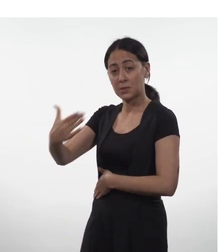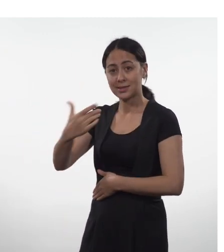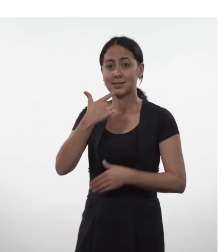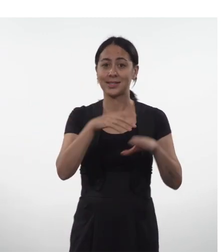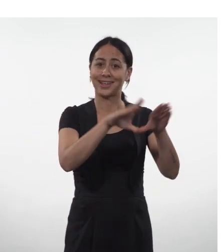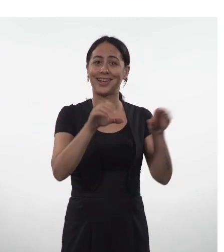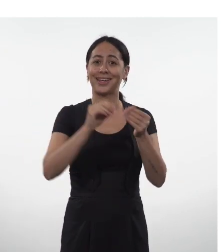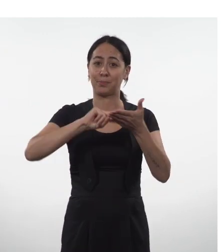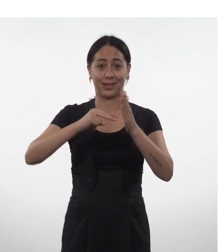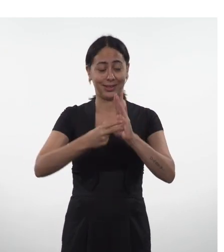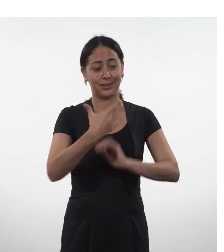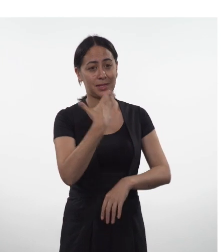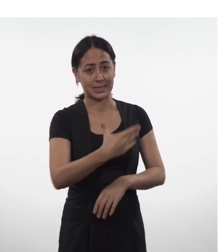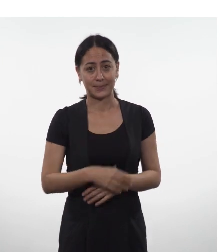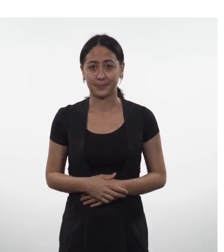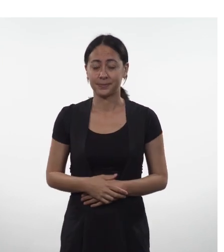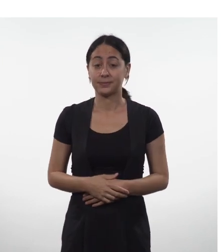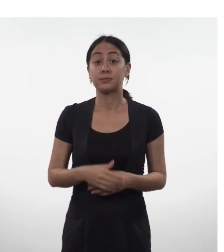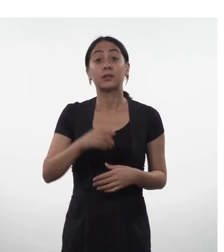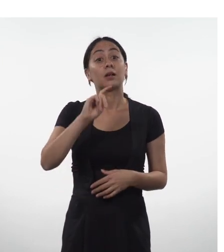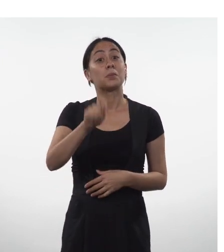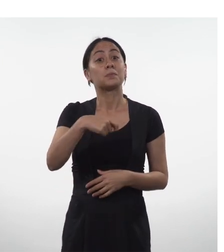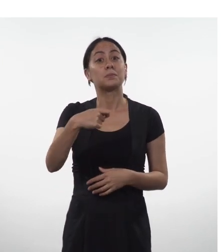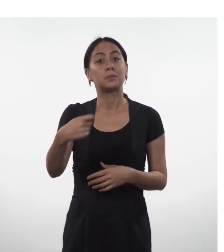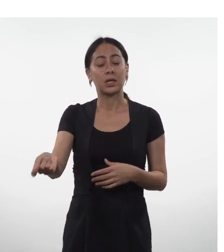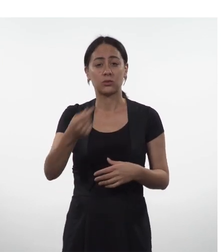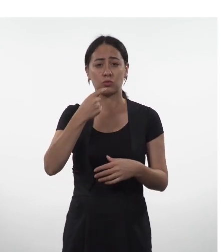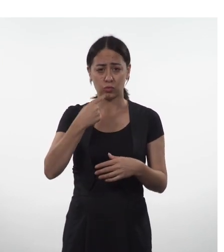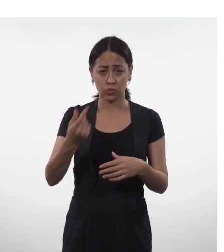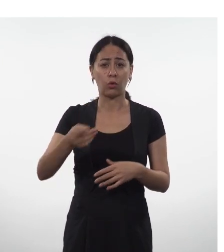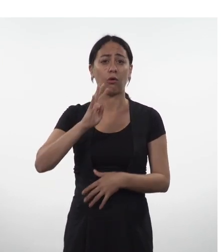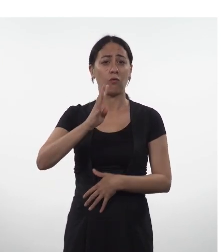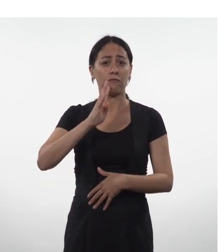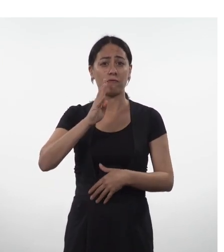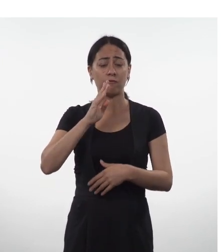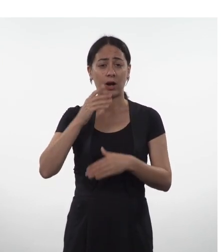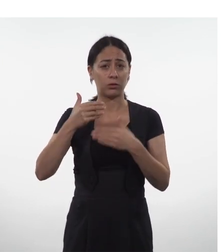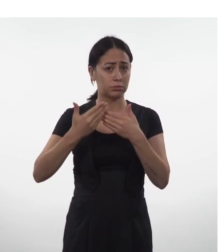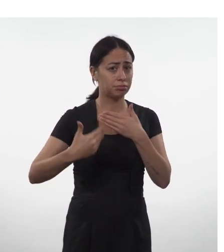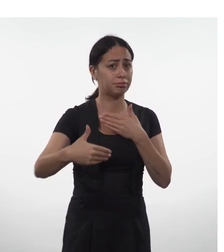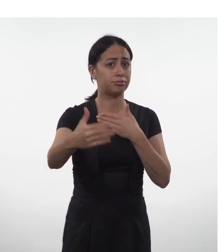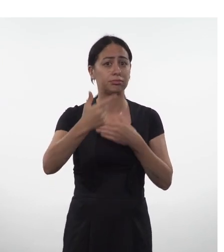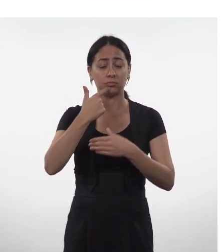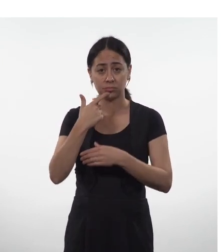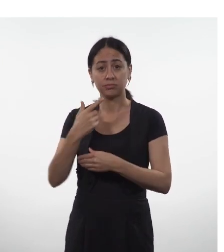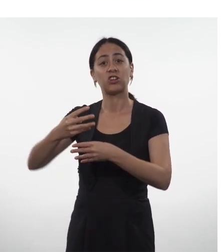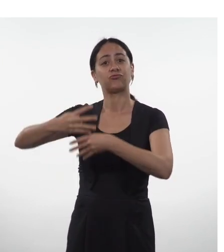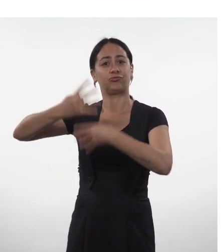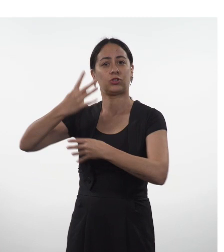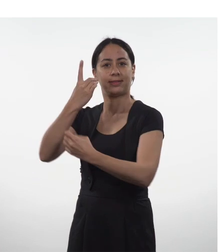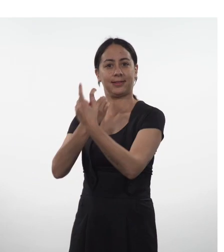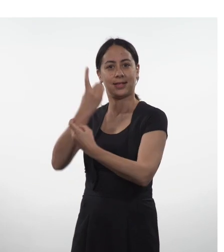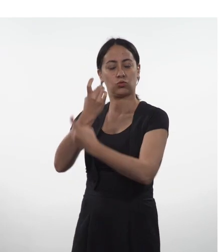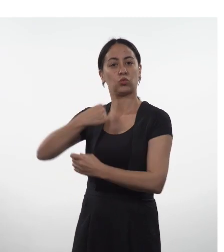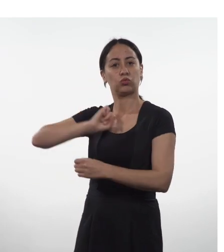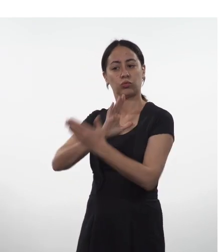l'équipe technique. Et vous pouvez bien sûr poser vos questions tout au long du webinaire sur le chat. On vous répond en direct et